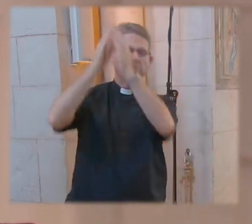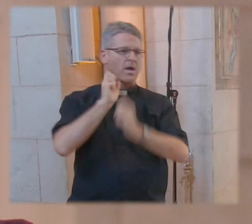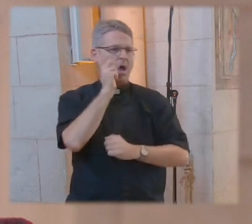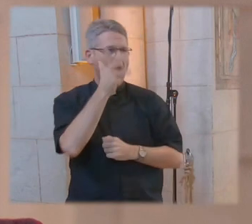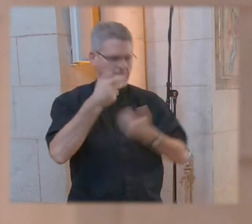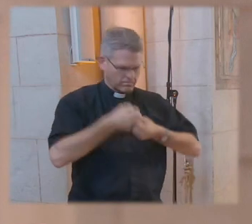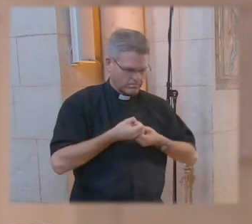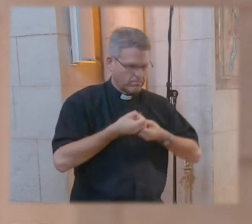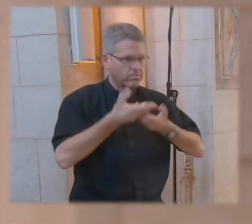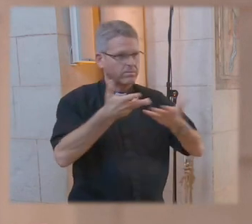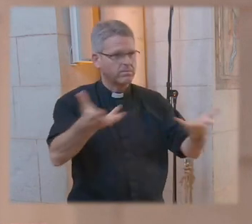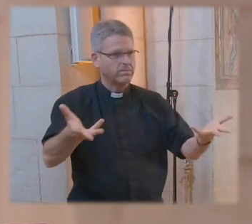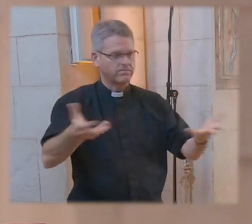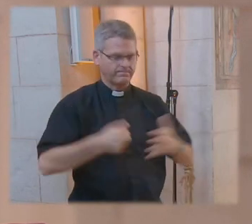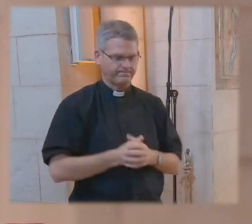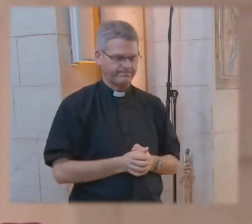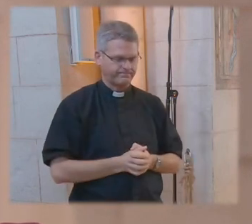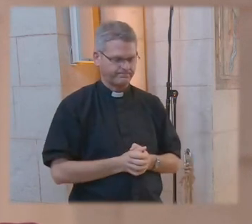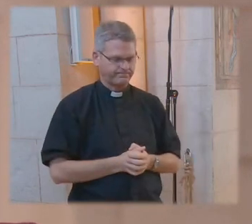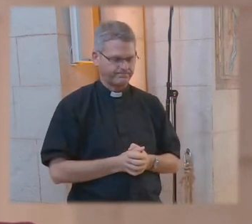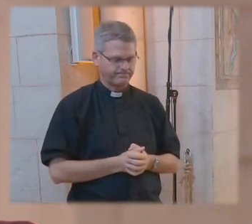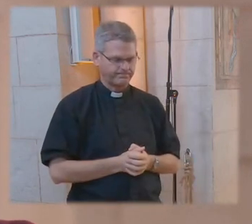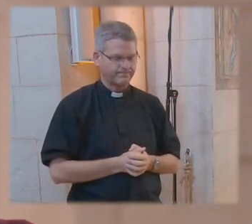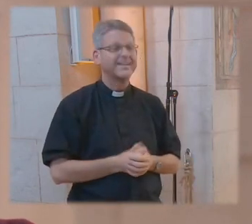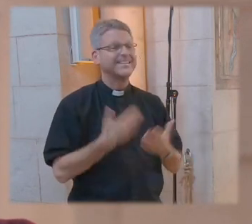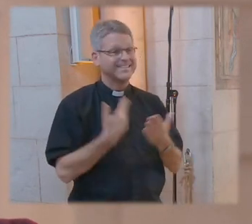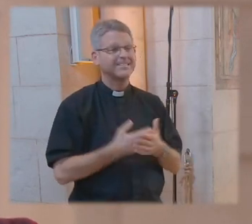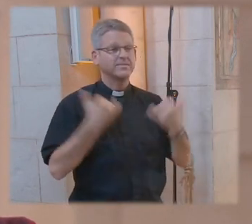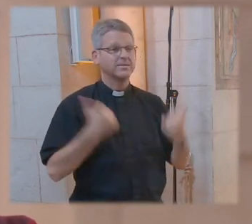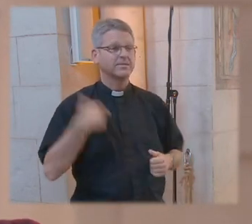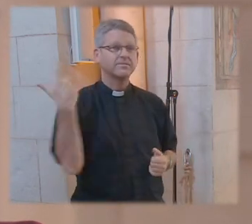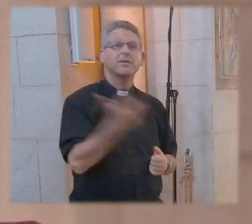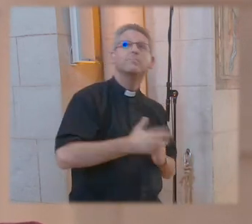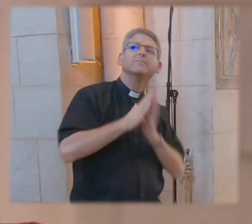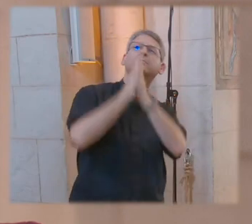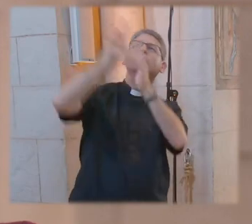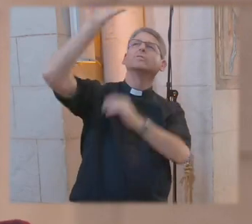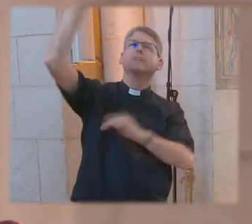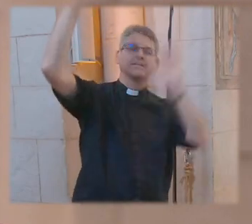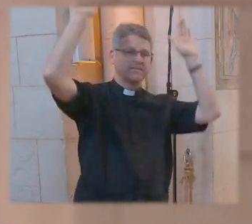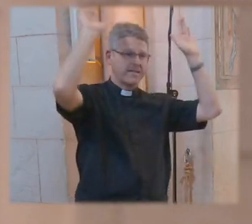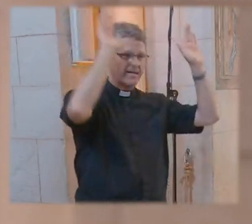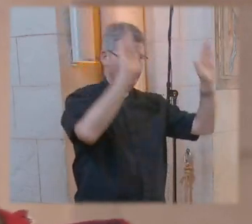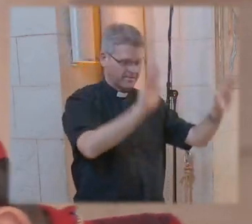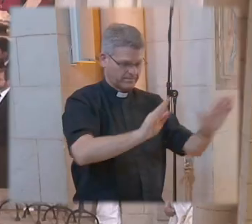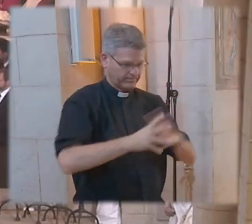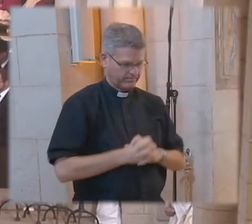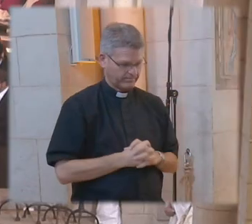Lebens auszufalten. Dazu wollen wir Gott um seinen Segen bitten.